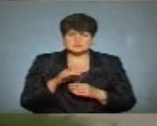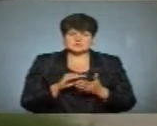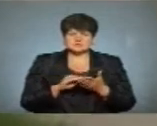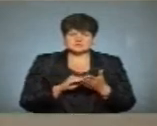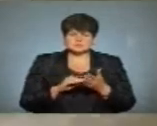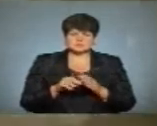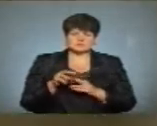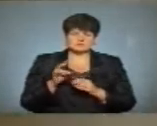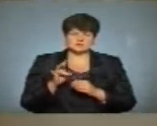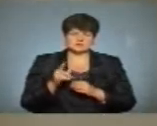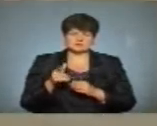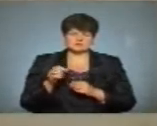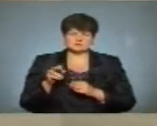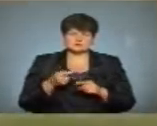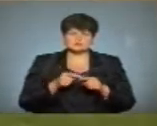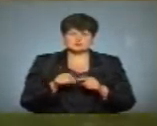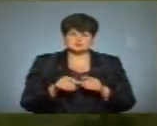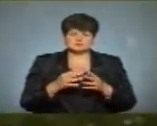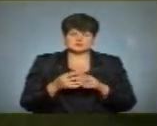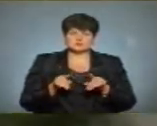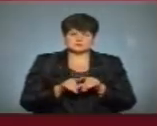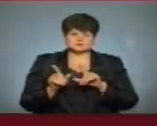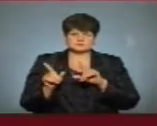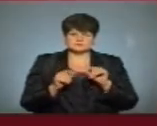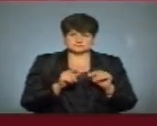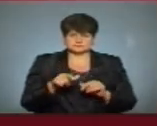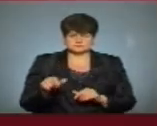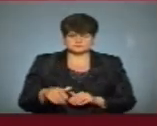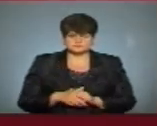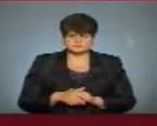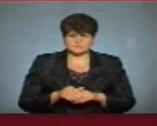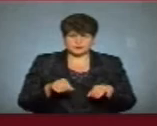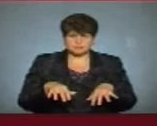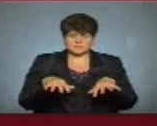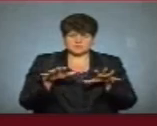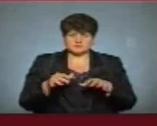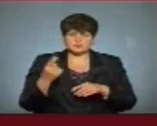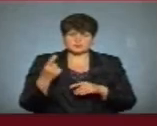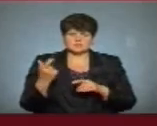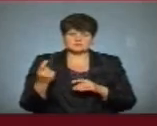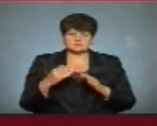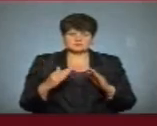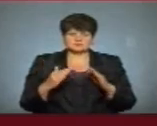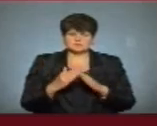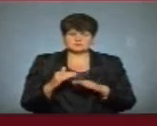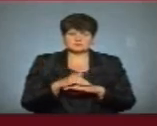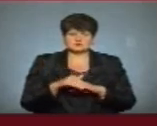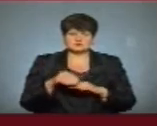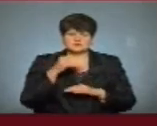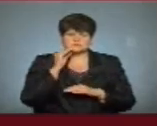Наталія Гушпіт, з цього селища також евакуйовують людей. Підтоплена одна господарська будівля по вулиці